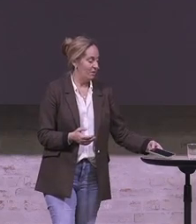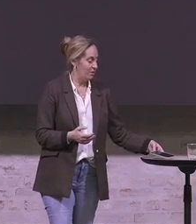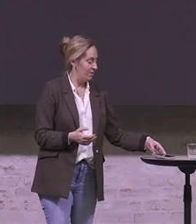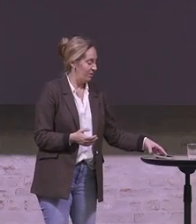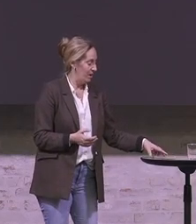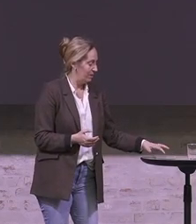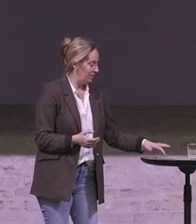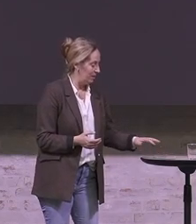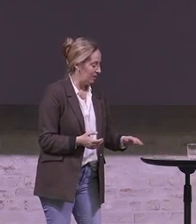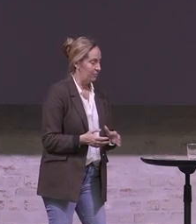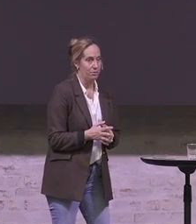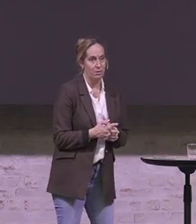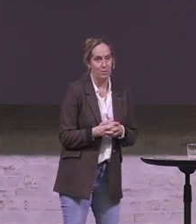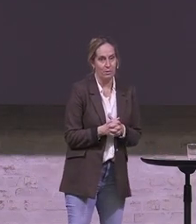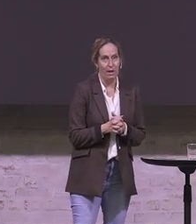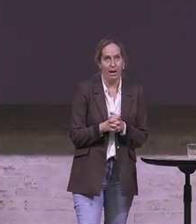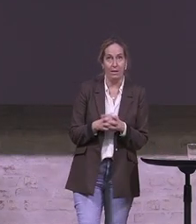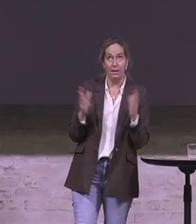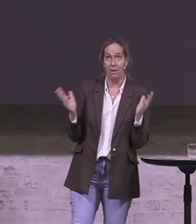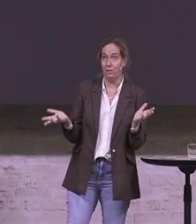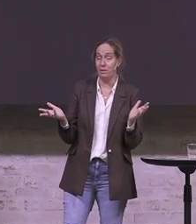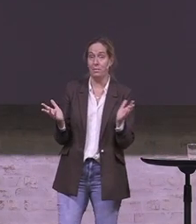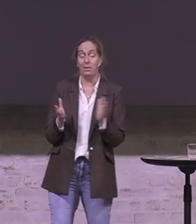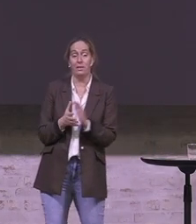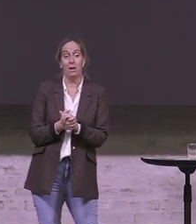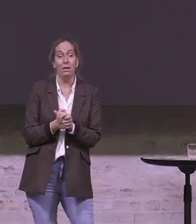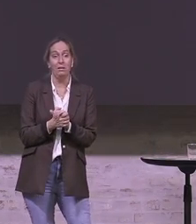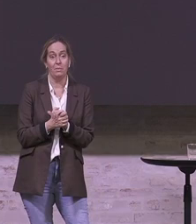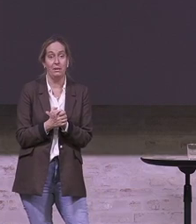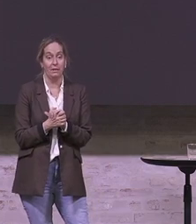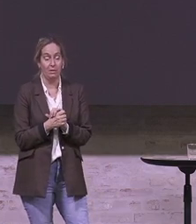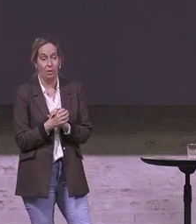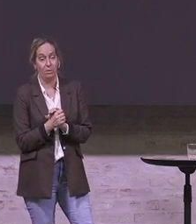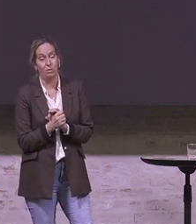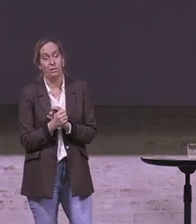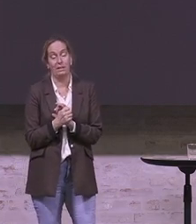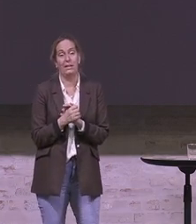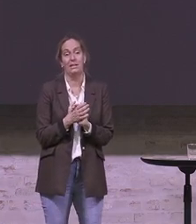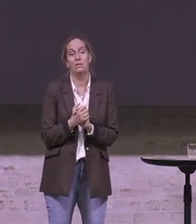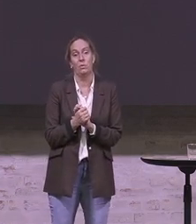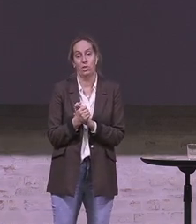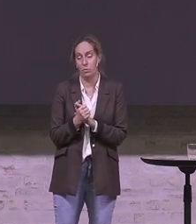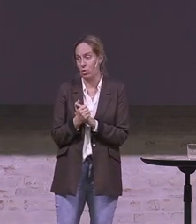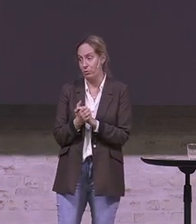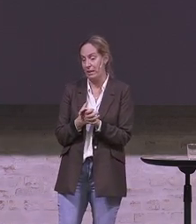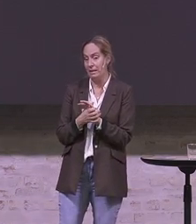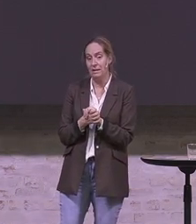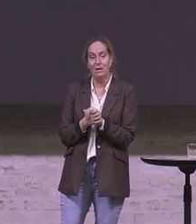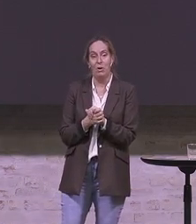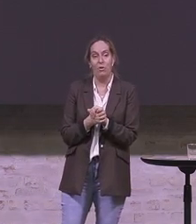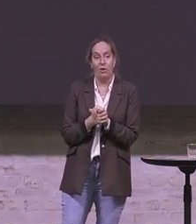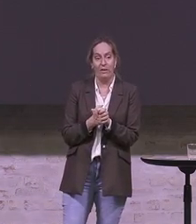I går så hadde vi et frokostmøte her I akkurat samme sal som handlet om kunstig intelligens og